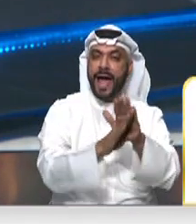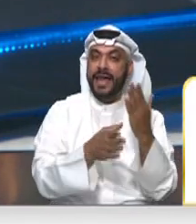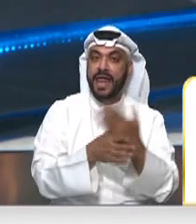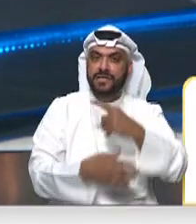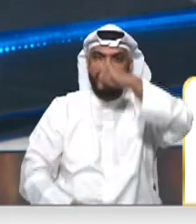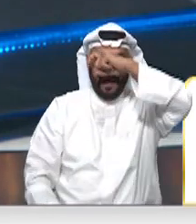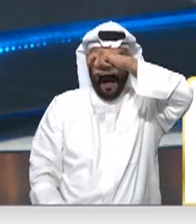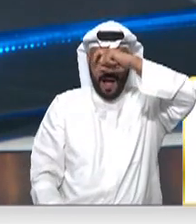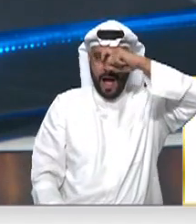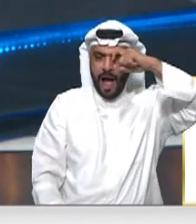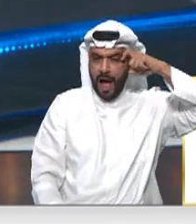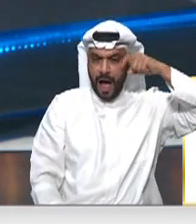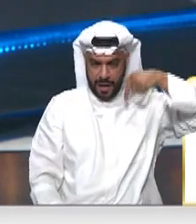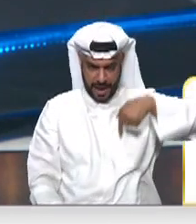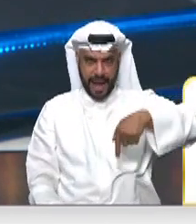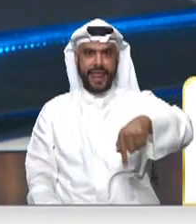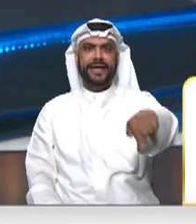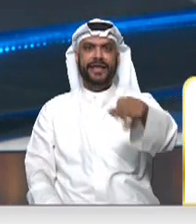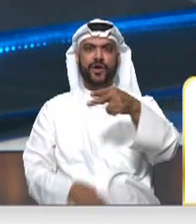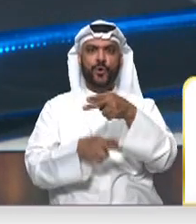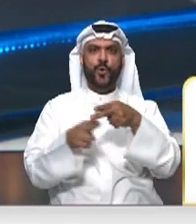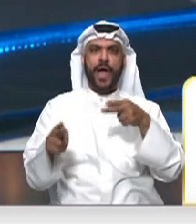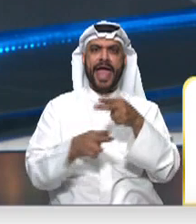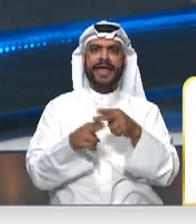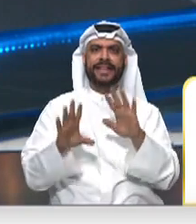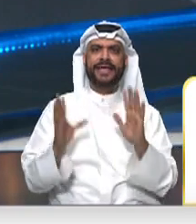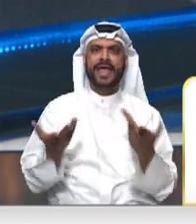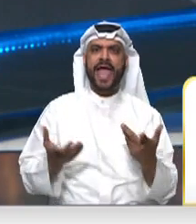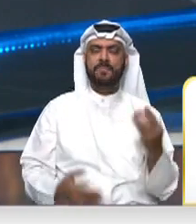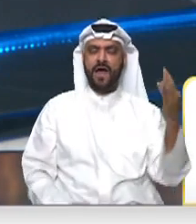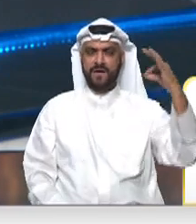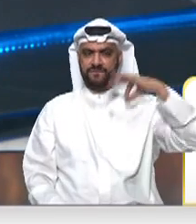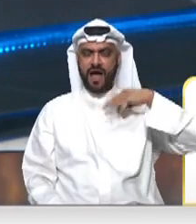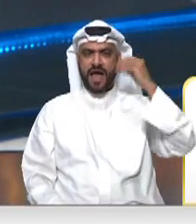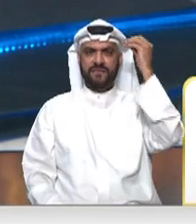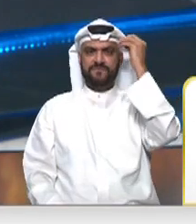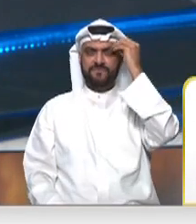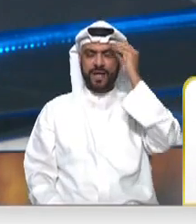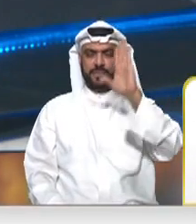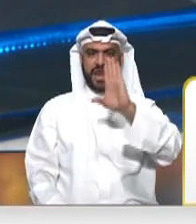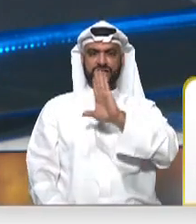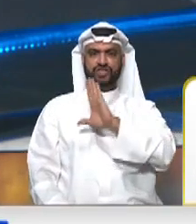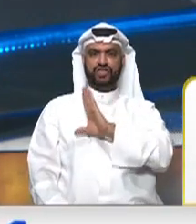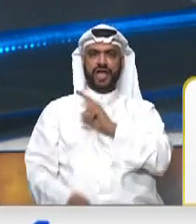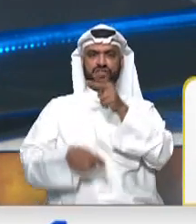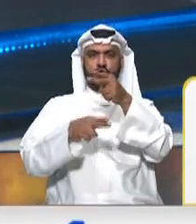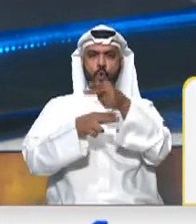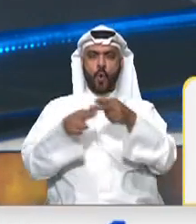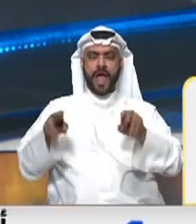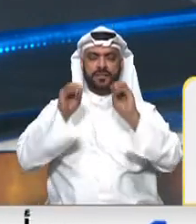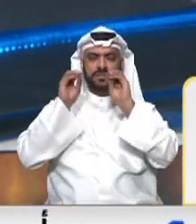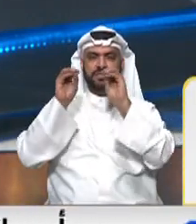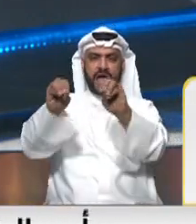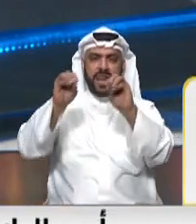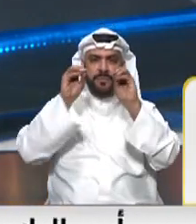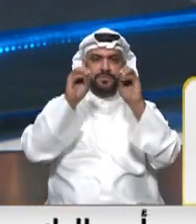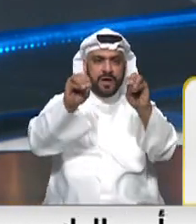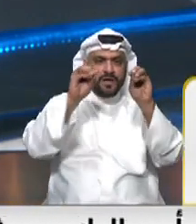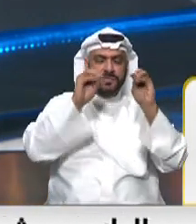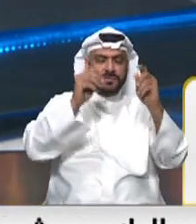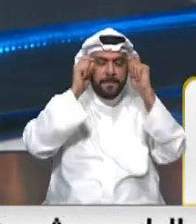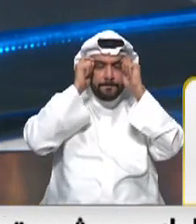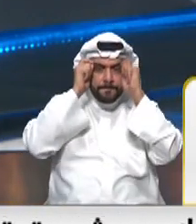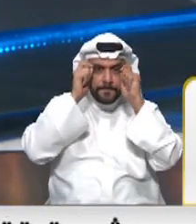اقامت القوه ندوه توعويه لفائده افراد الجيش الكويتي بهدف نشر الوعي المجتمعي